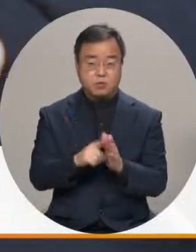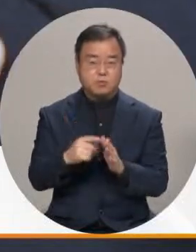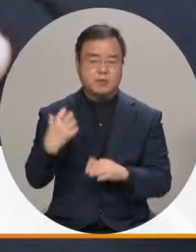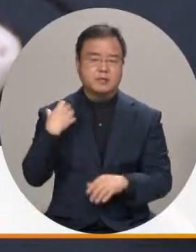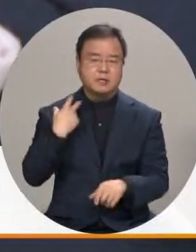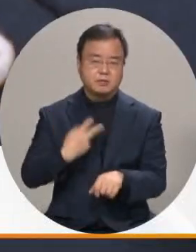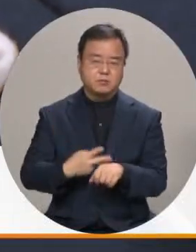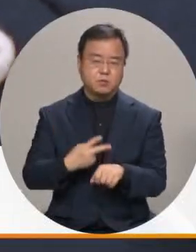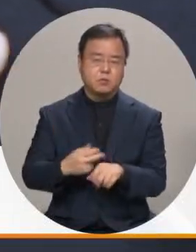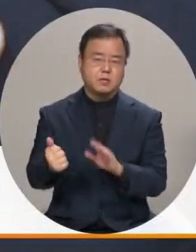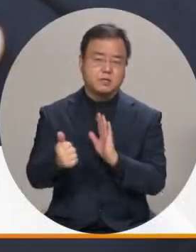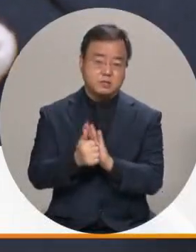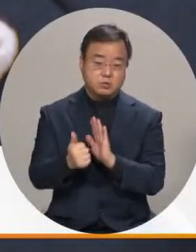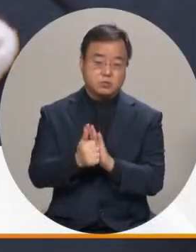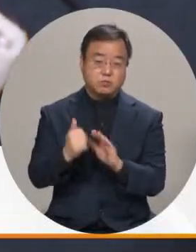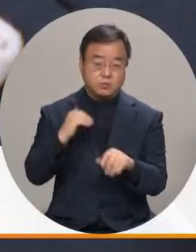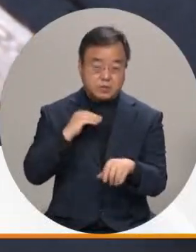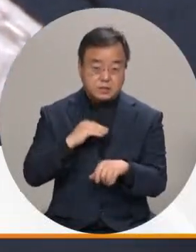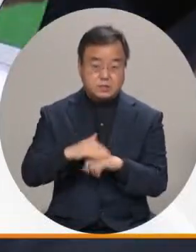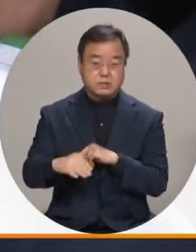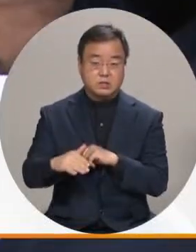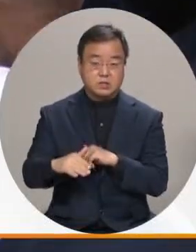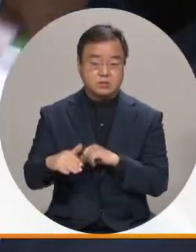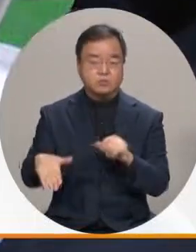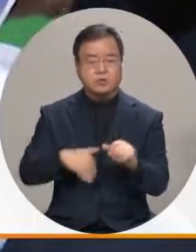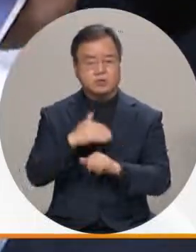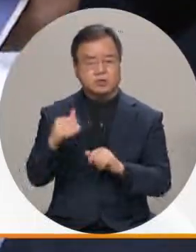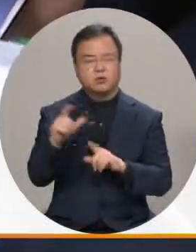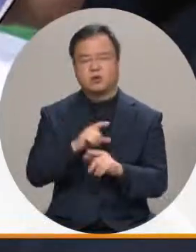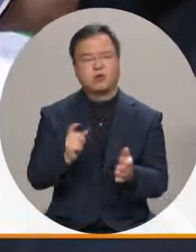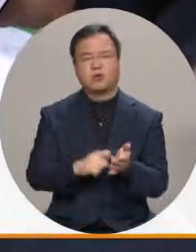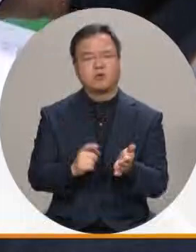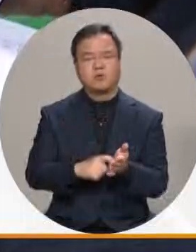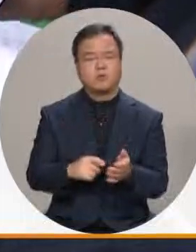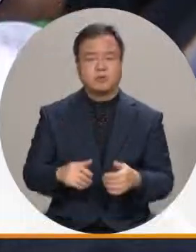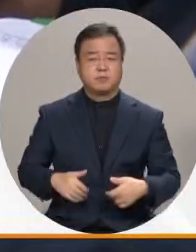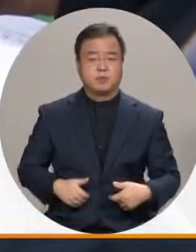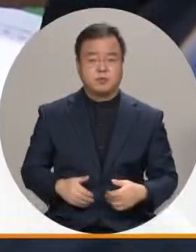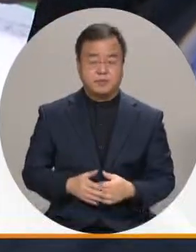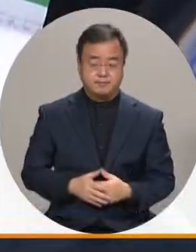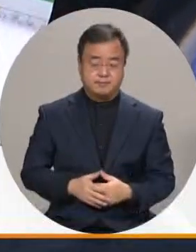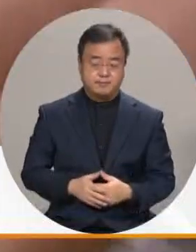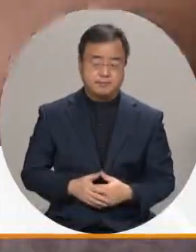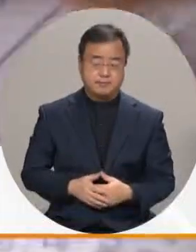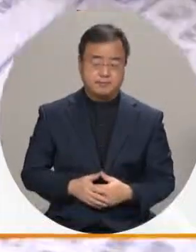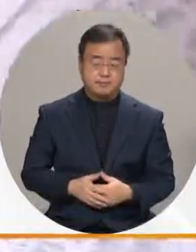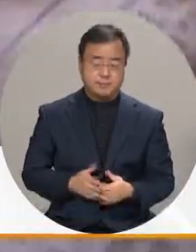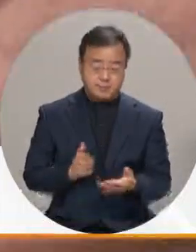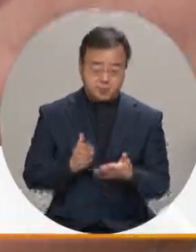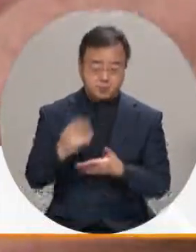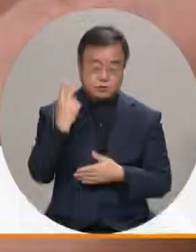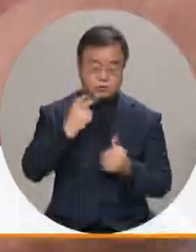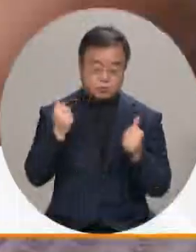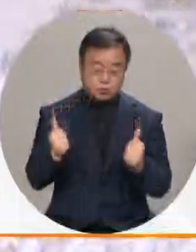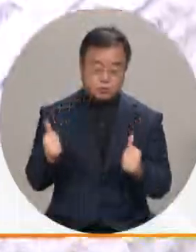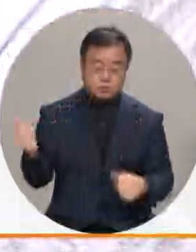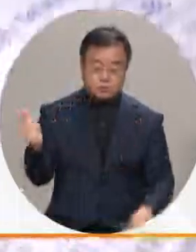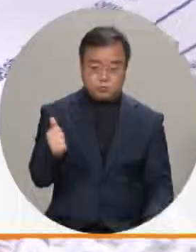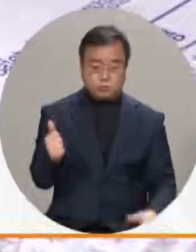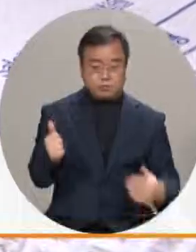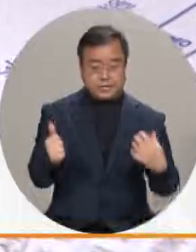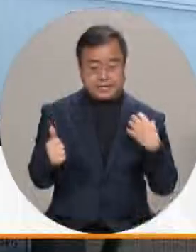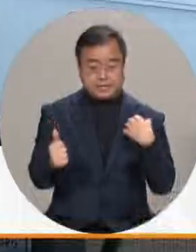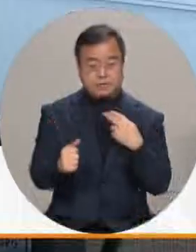담임교사를 지원할 수 있는 시스템이 사실 현장에는 조금 더 시급할 수 있습니다. 그래서 이 전담조사관과 함께 이렇게 담임교사